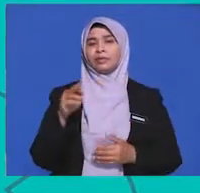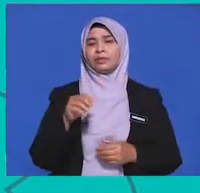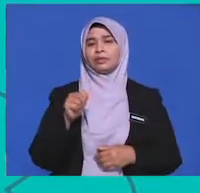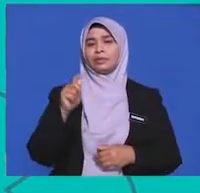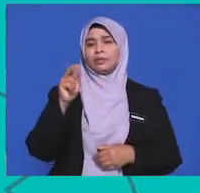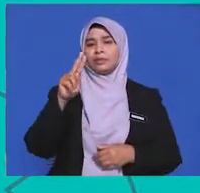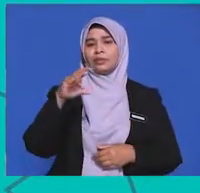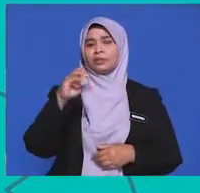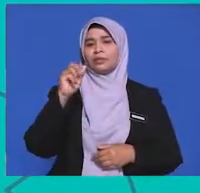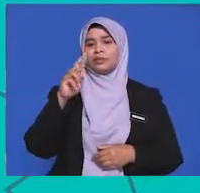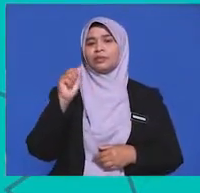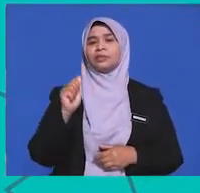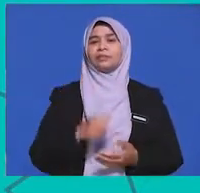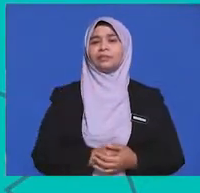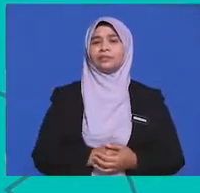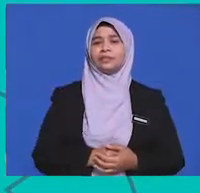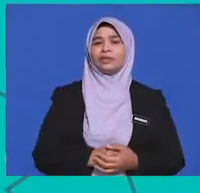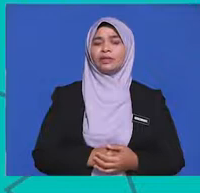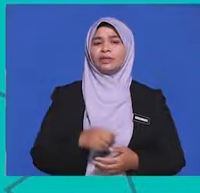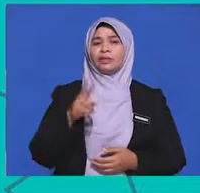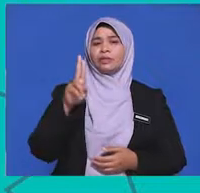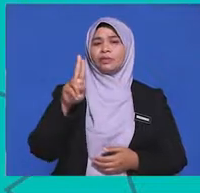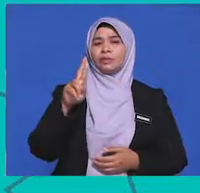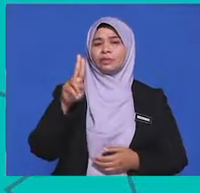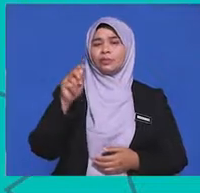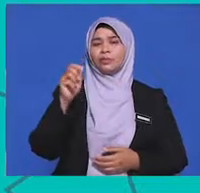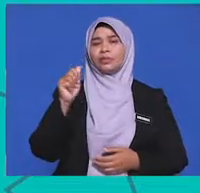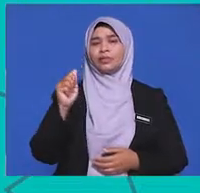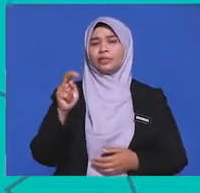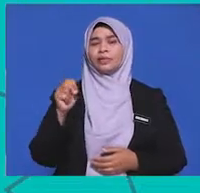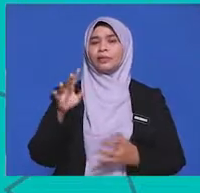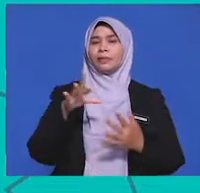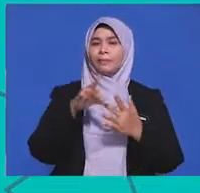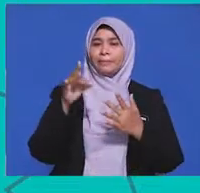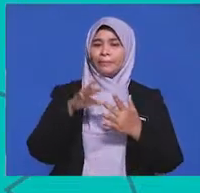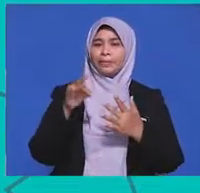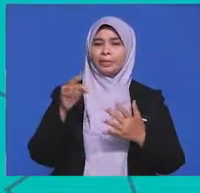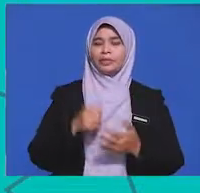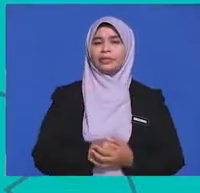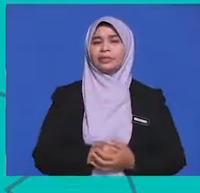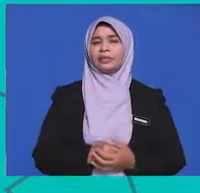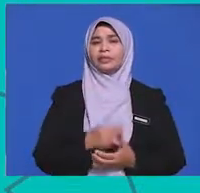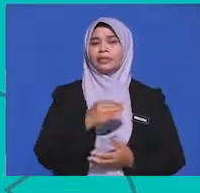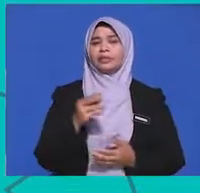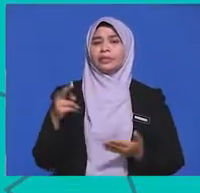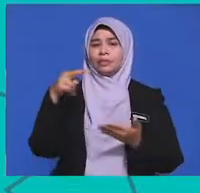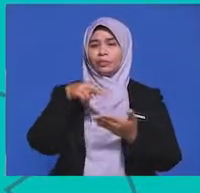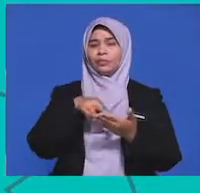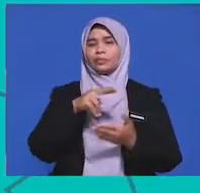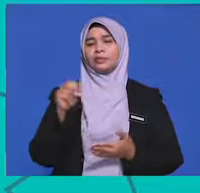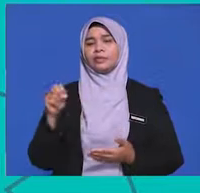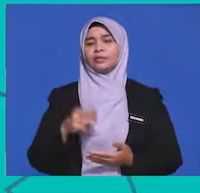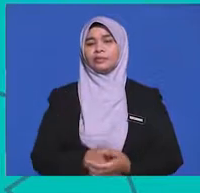Terdapat tiga struktur kawalan iaitu struktur kawalan urutan, struktur kawalan pilihan dan struktur